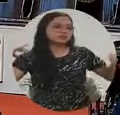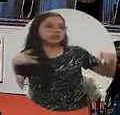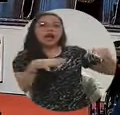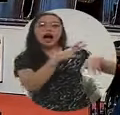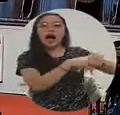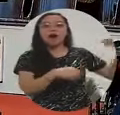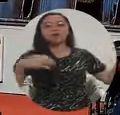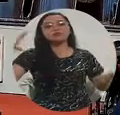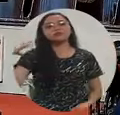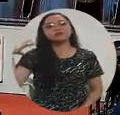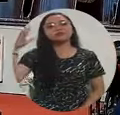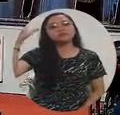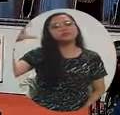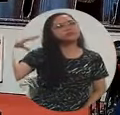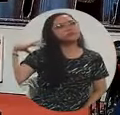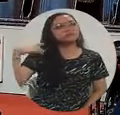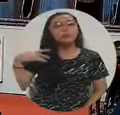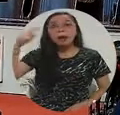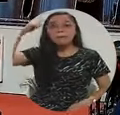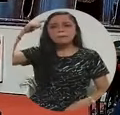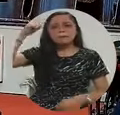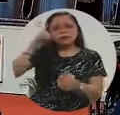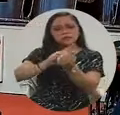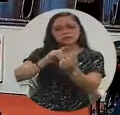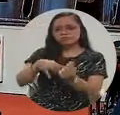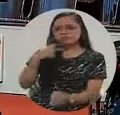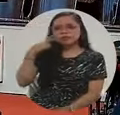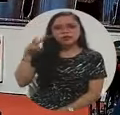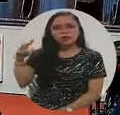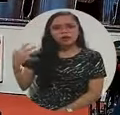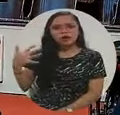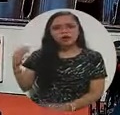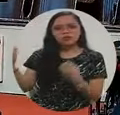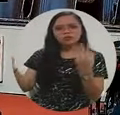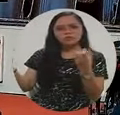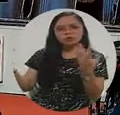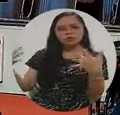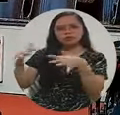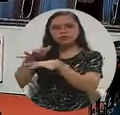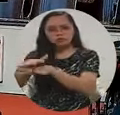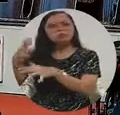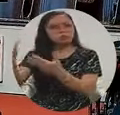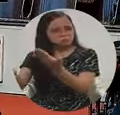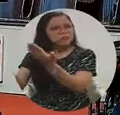mukhaon. In kunin, doon tingali ka ng pagkaon. Kaya, dano, gahulat.